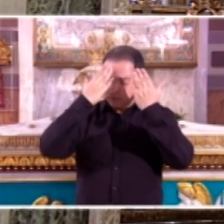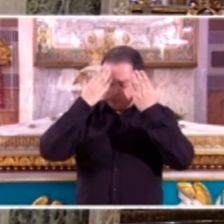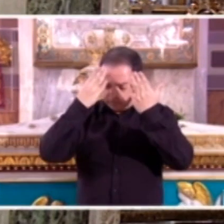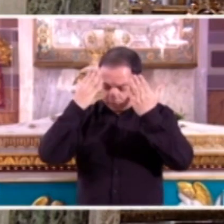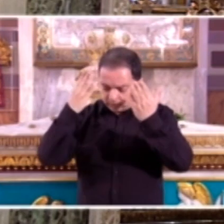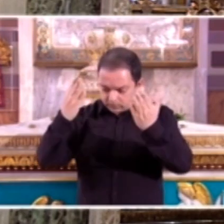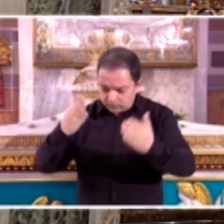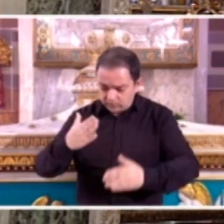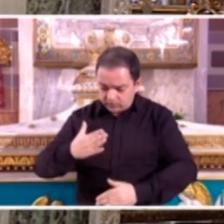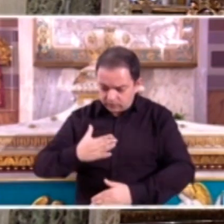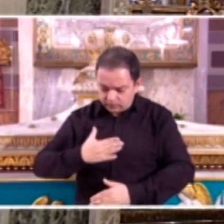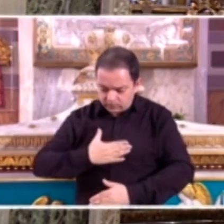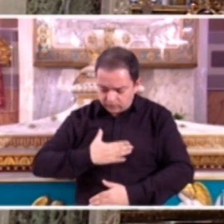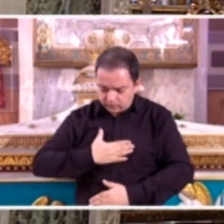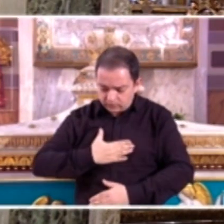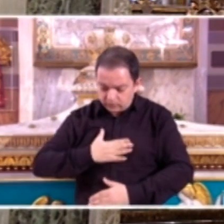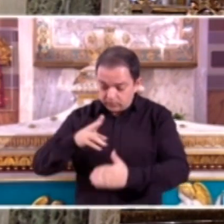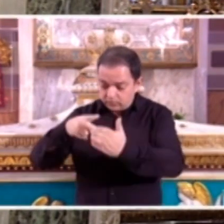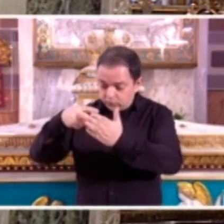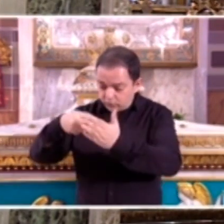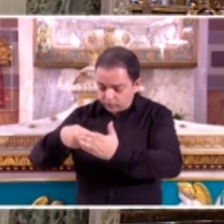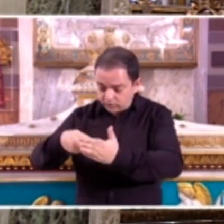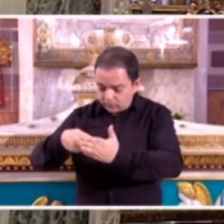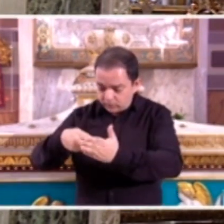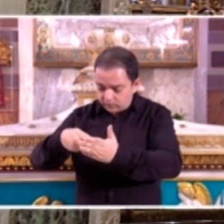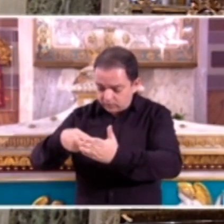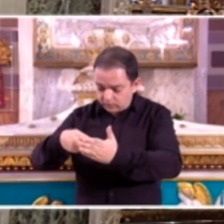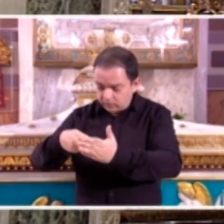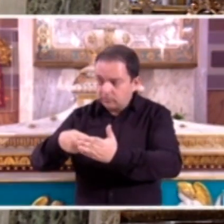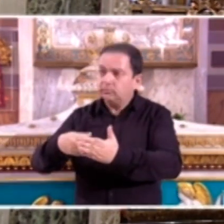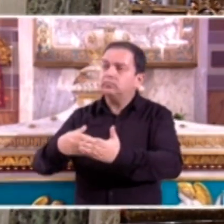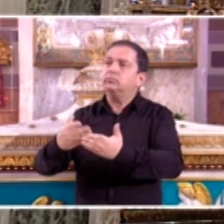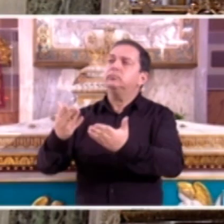και ευχαριστίαν και προσκύνησιν